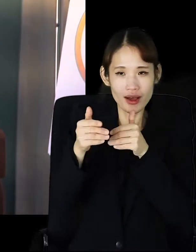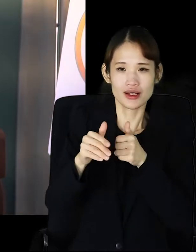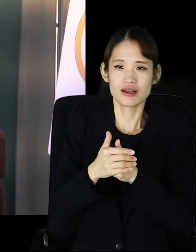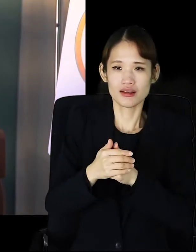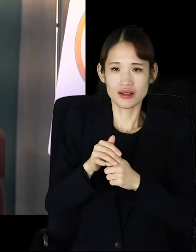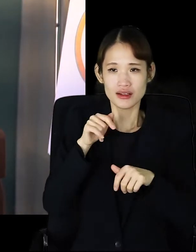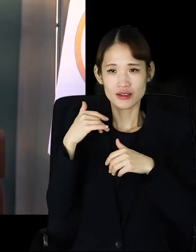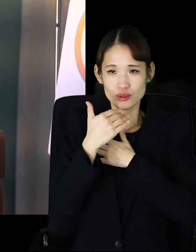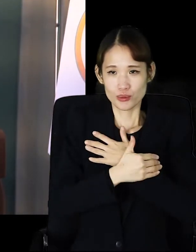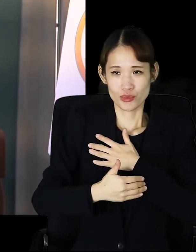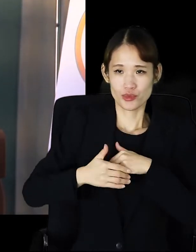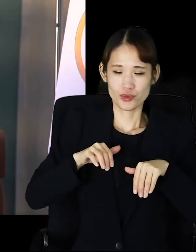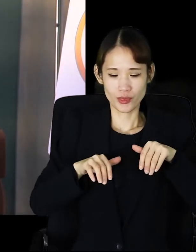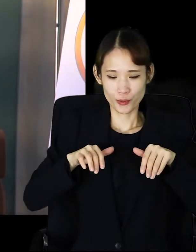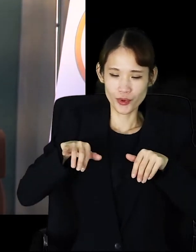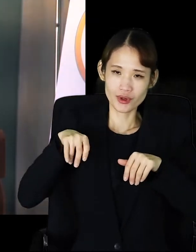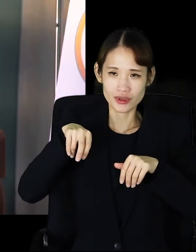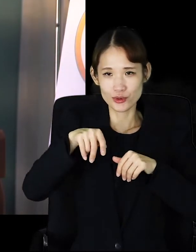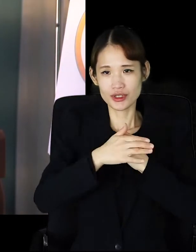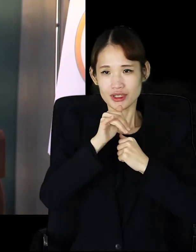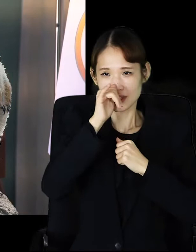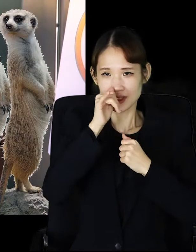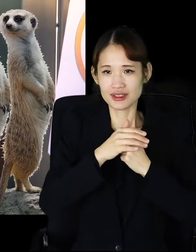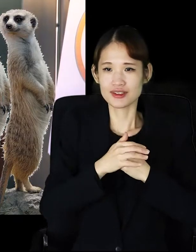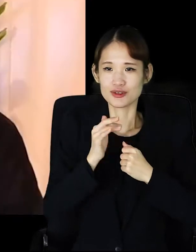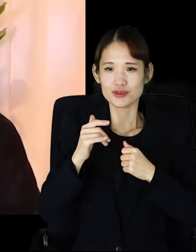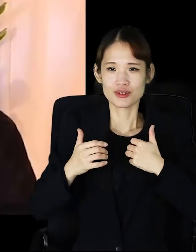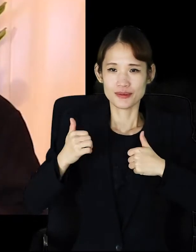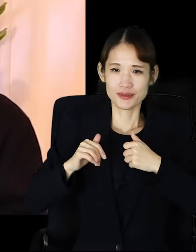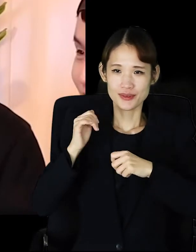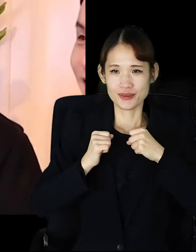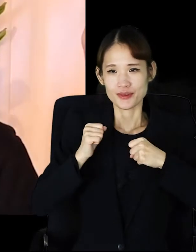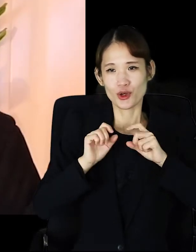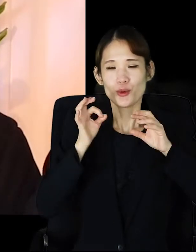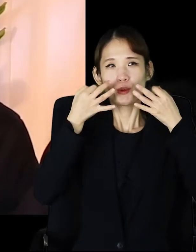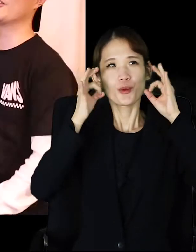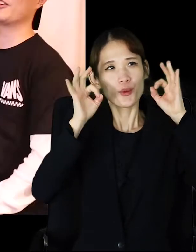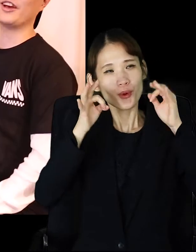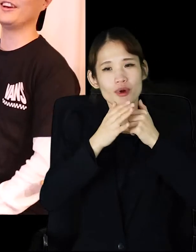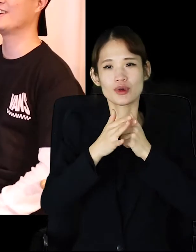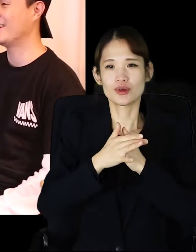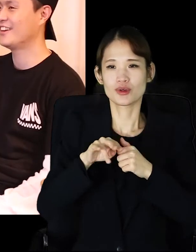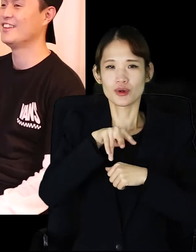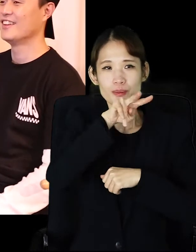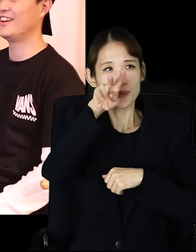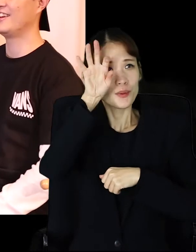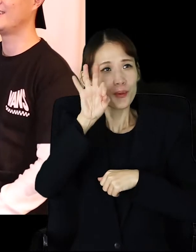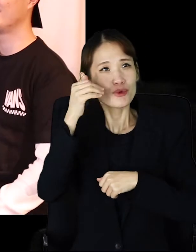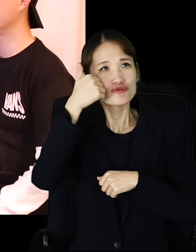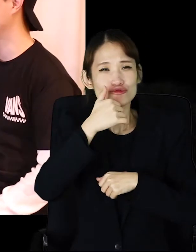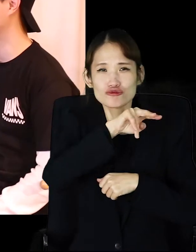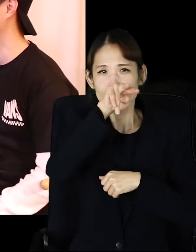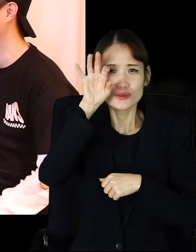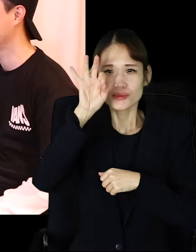갔는데 그래도 몸짓이 좀 있잖아요. 그죠. 걷는 움직임이 이렇게 들런데 있잖아요. 이렇게 보는 이렇게 올려다보는. 이렇게. 아씨 누구야? 누군